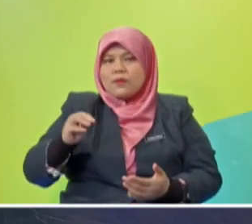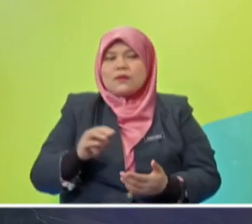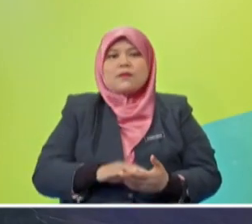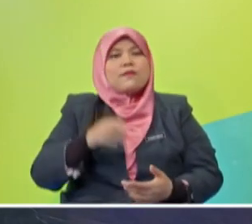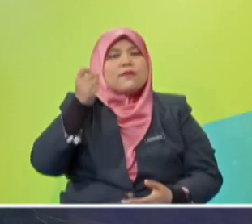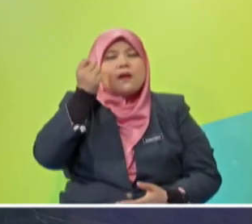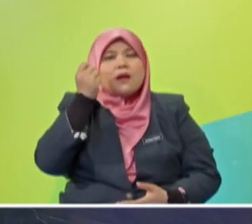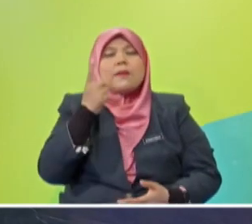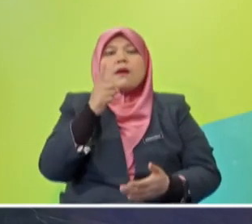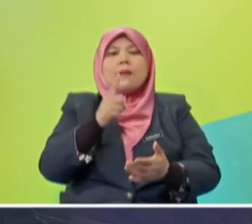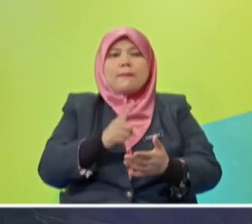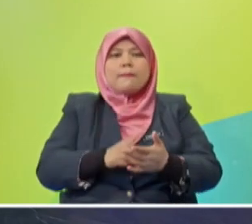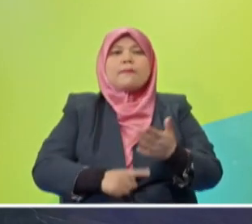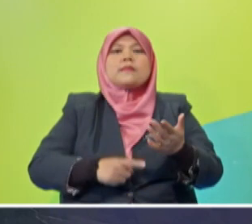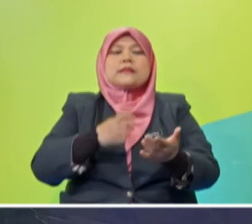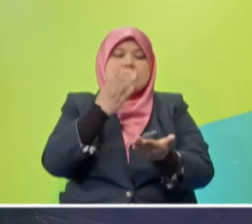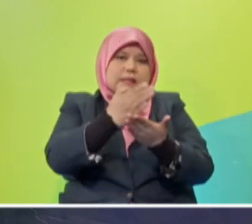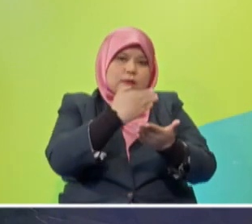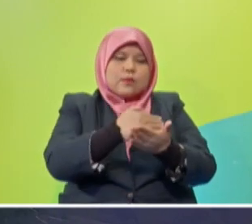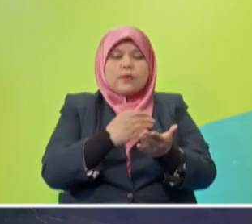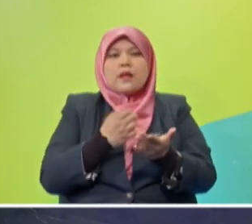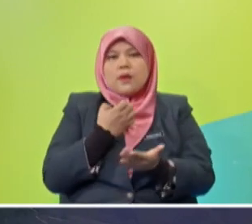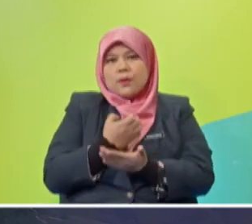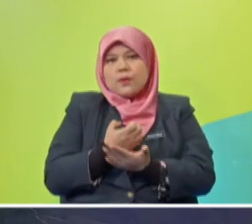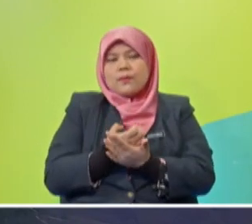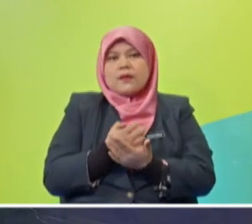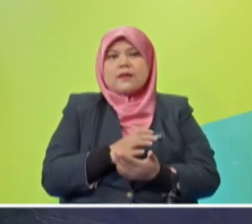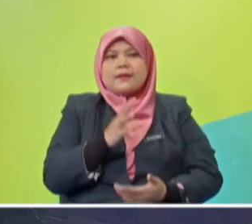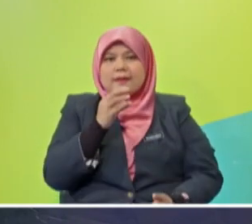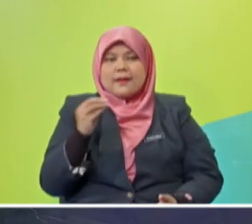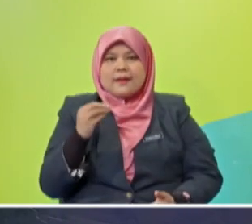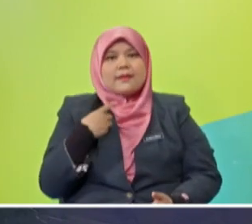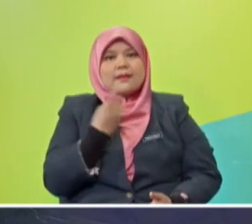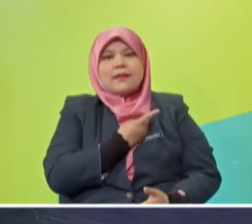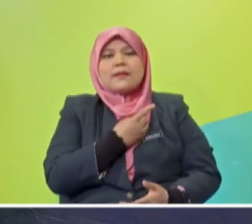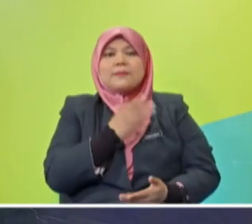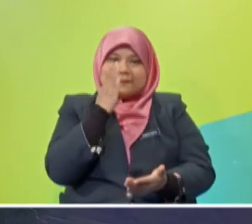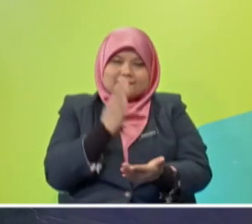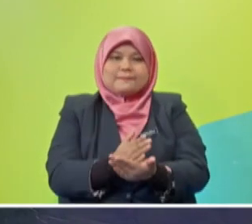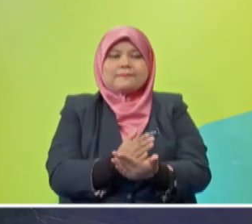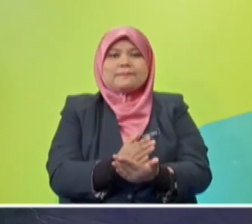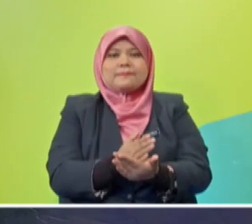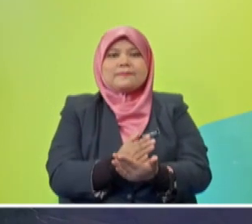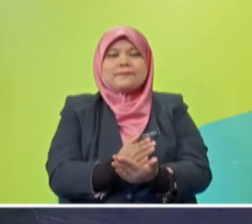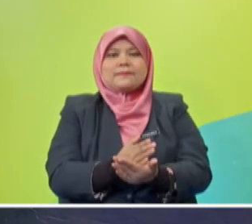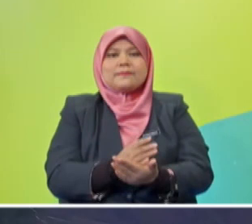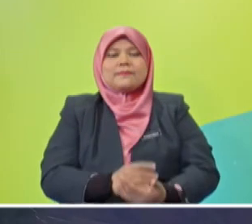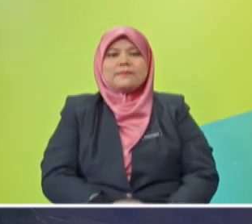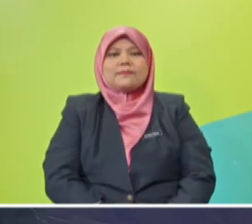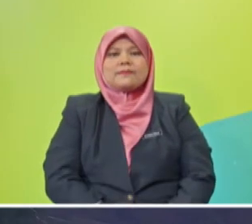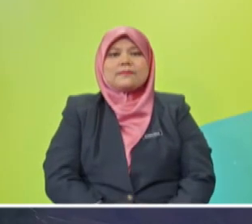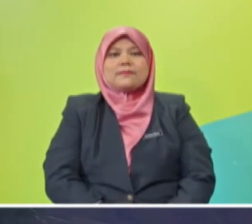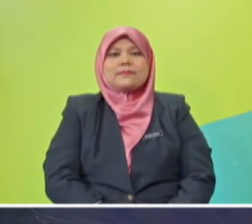memahami apakah sektor-sektor yang terdapat dalam kegiatan ekonomi. Betul. Dan kita akan berhenti berehat seketika. Teruskan bersama kami tentunya dalam Didik